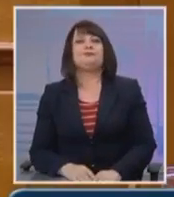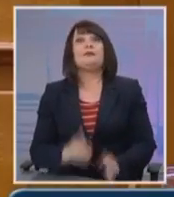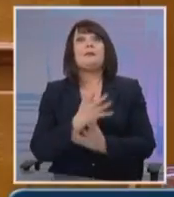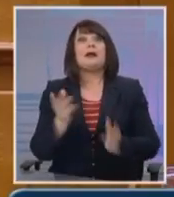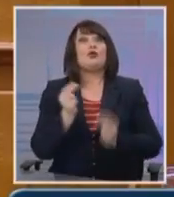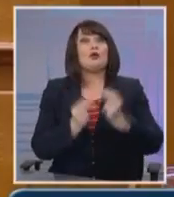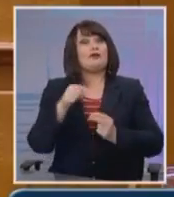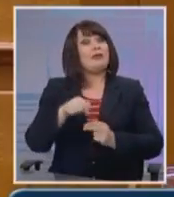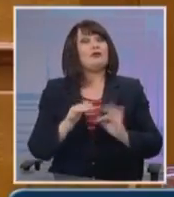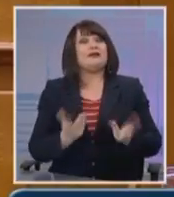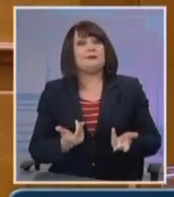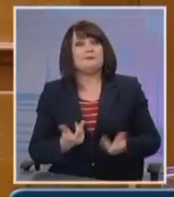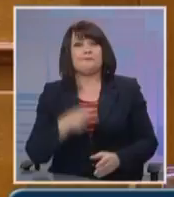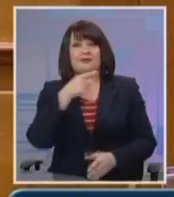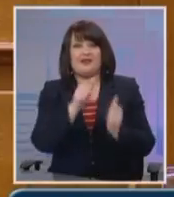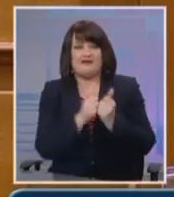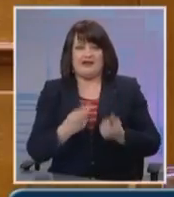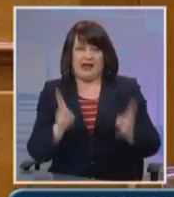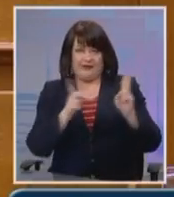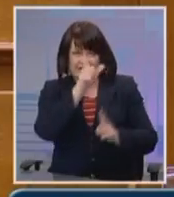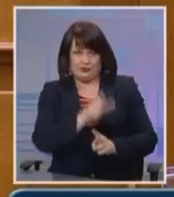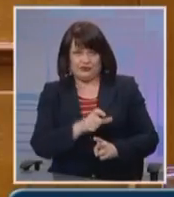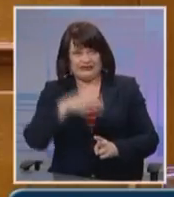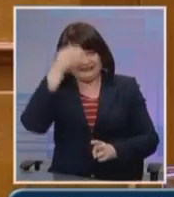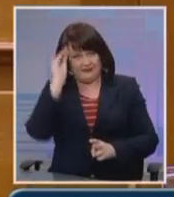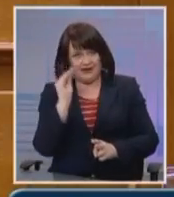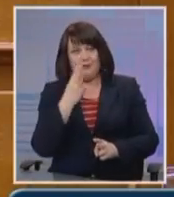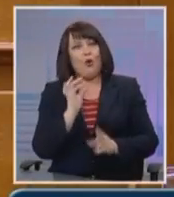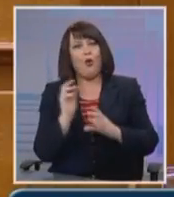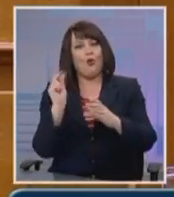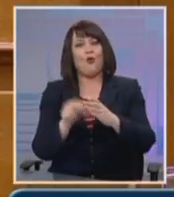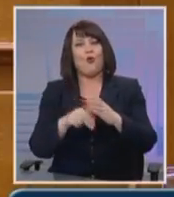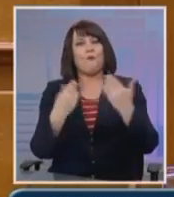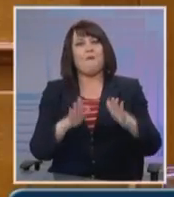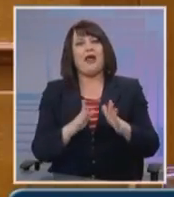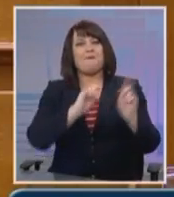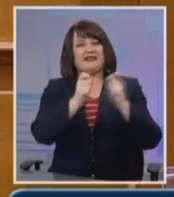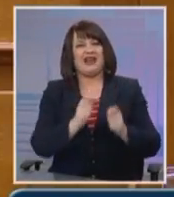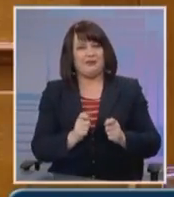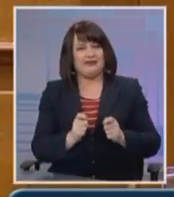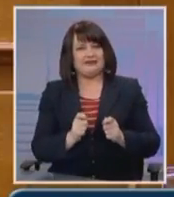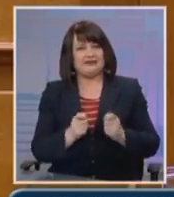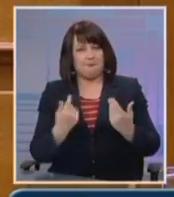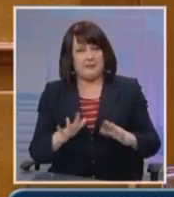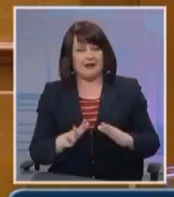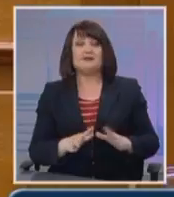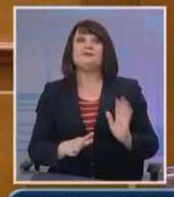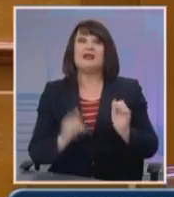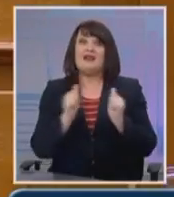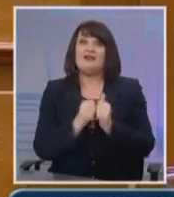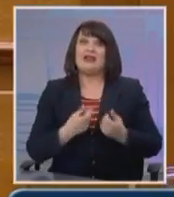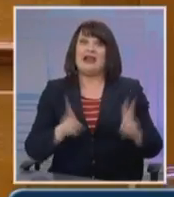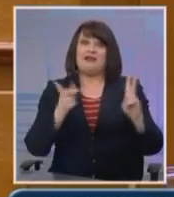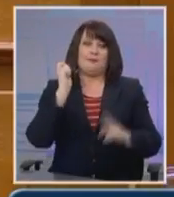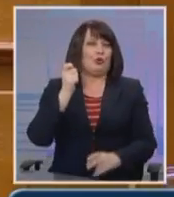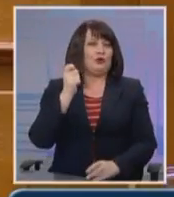πρόβλημα. Δεν γίνατε φιλελεύθερος, κύριε Τσίπρα, επειδή ψηφίσατε κάποιες φιλελεύθερες μεταρρυθμίσεις. Διότι οι φιλελεύθερες